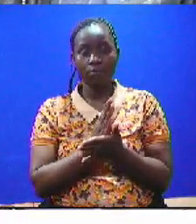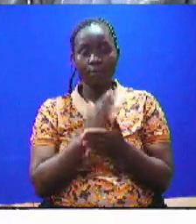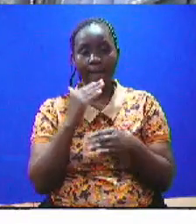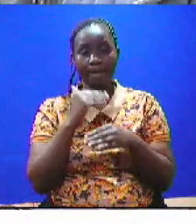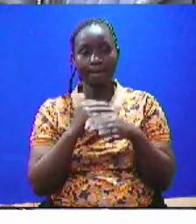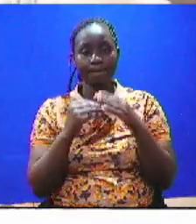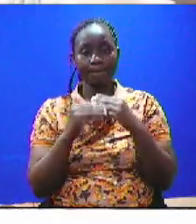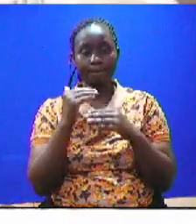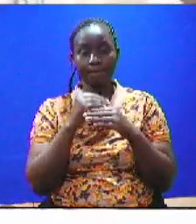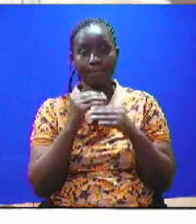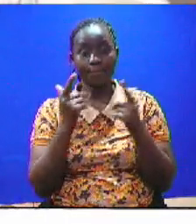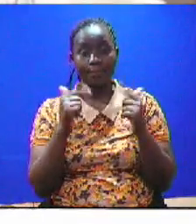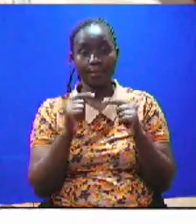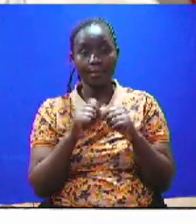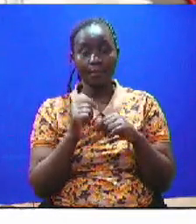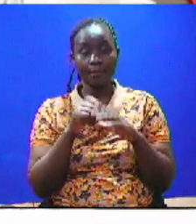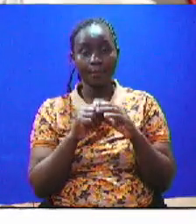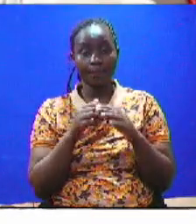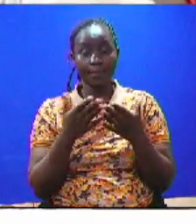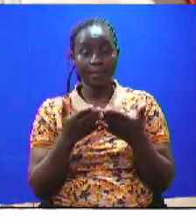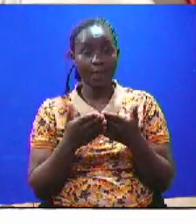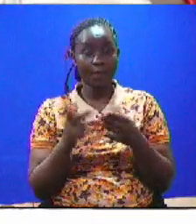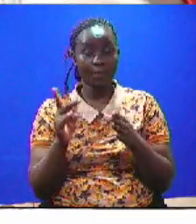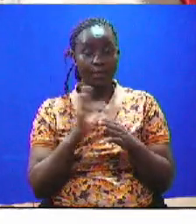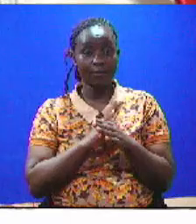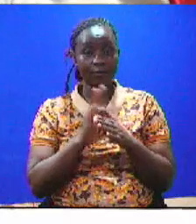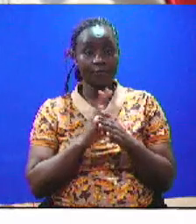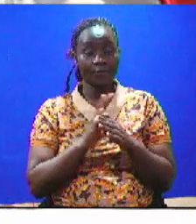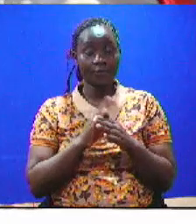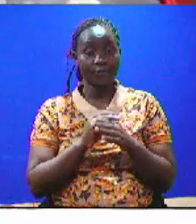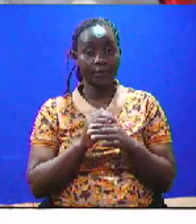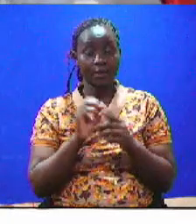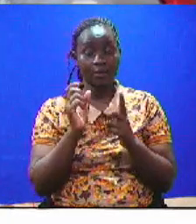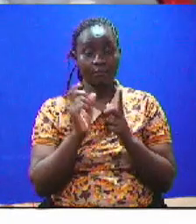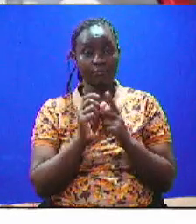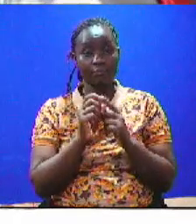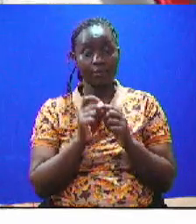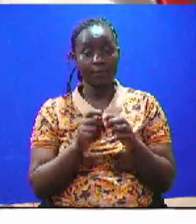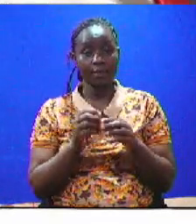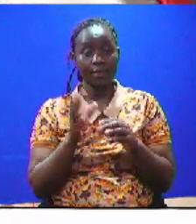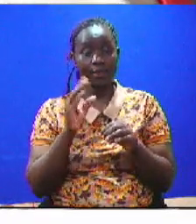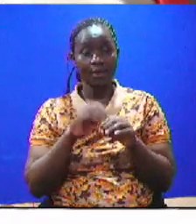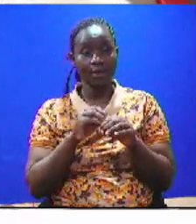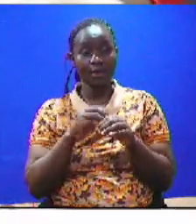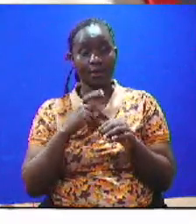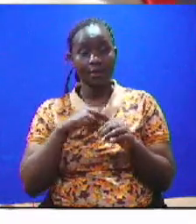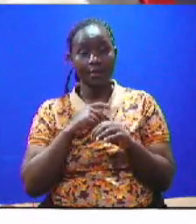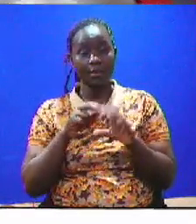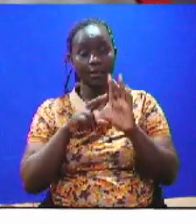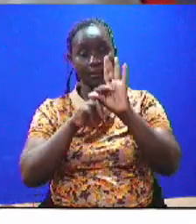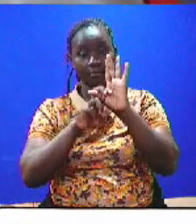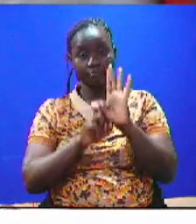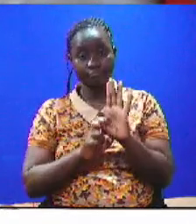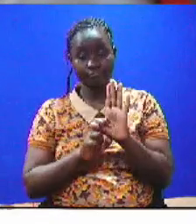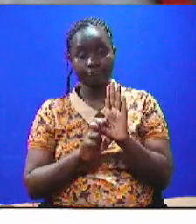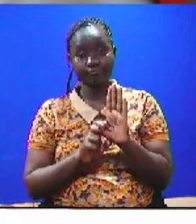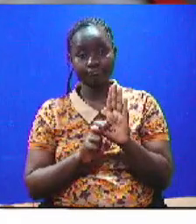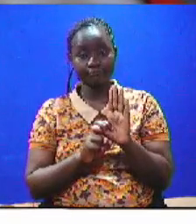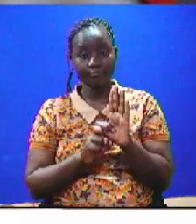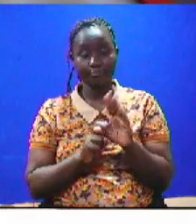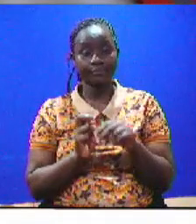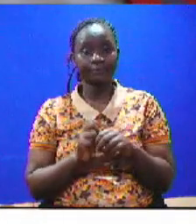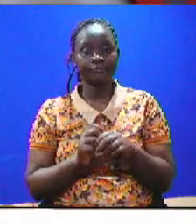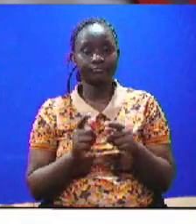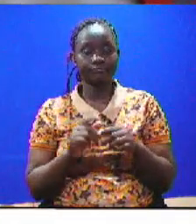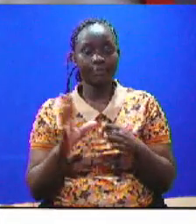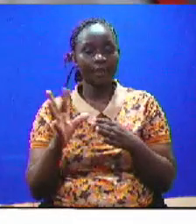inga, nandaya roge ikira nyo. Ira nira tulirete yoko tomente ibrogo, nagento ke kiki ato tebeti angotoa, nero ya